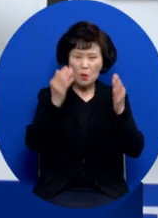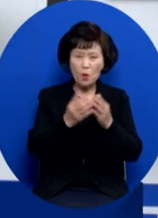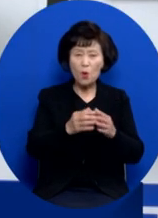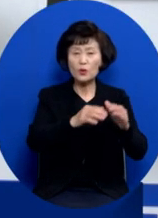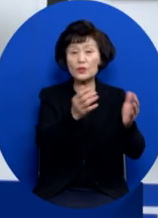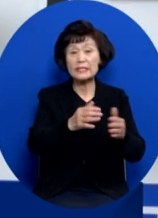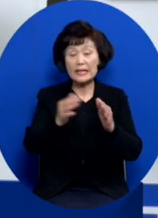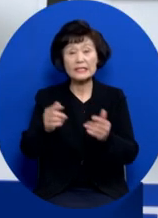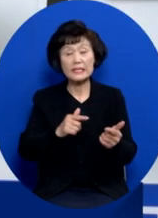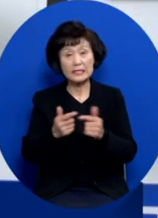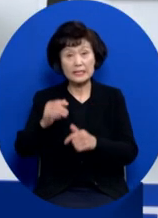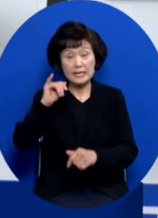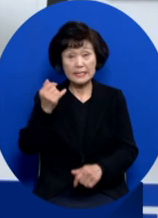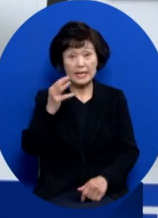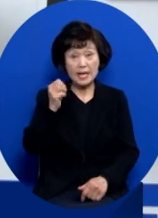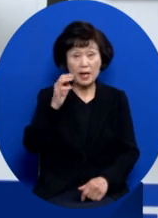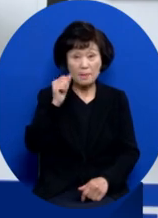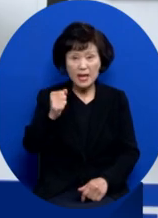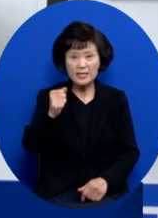사이비단체로부터